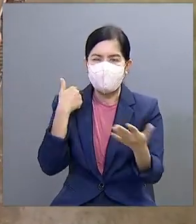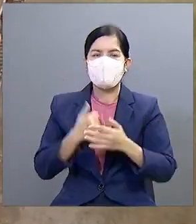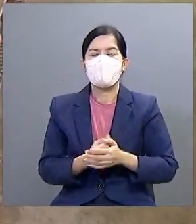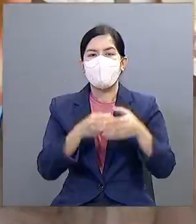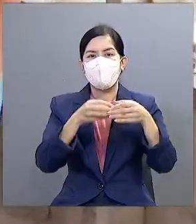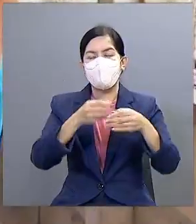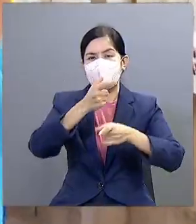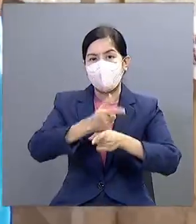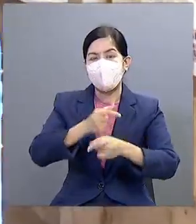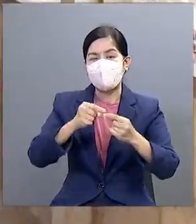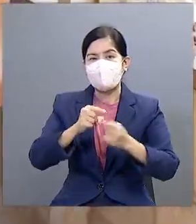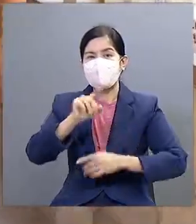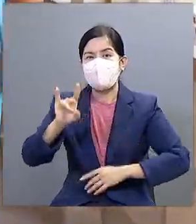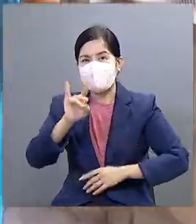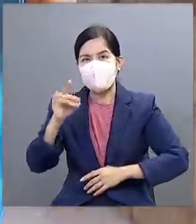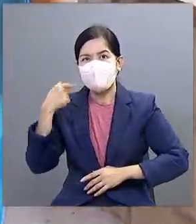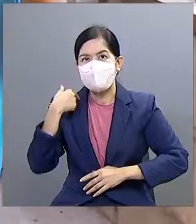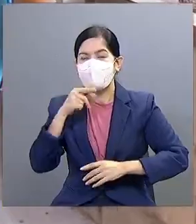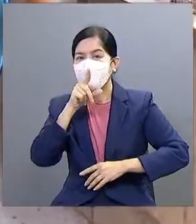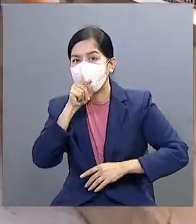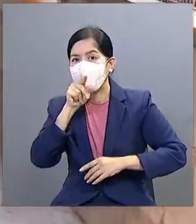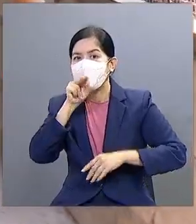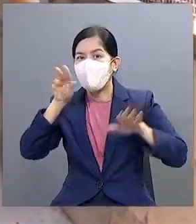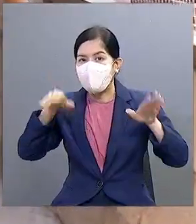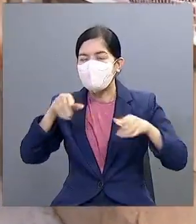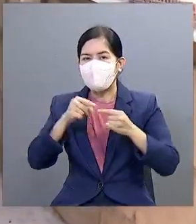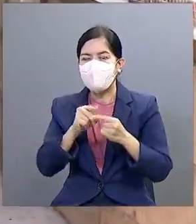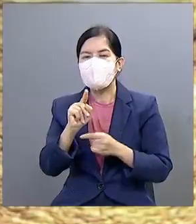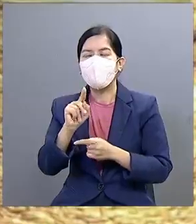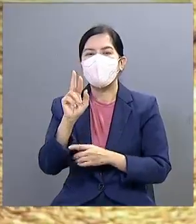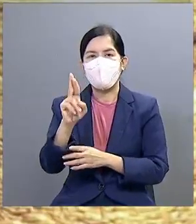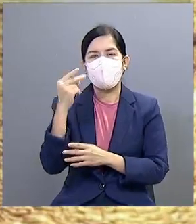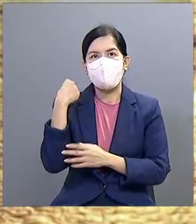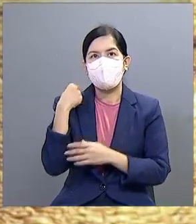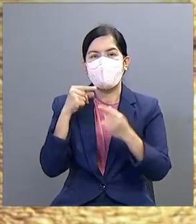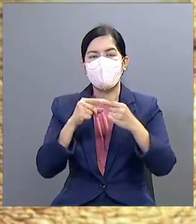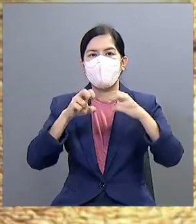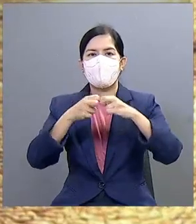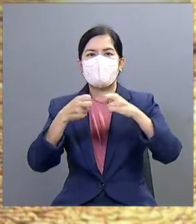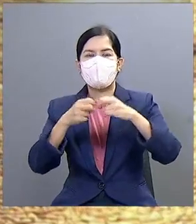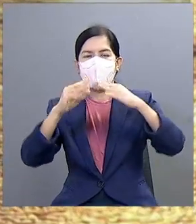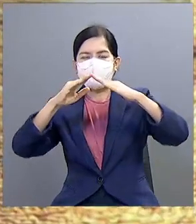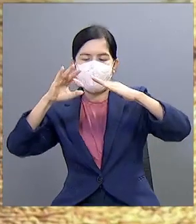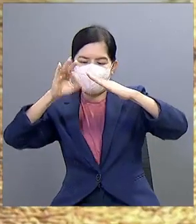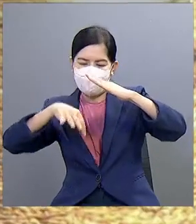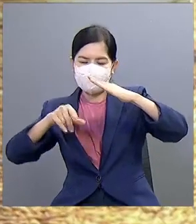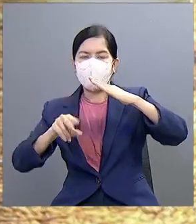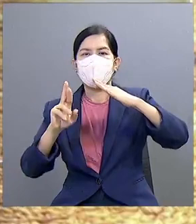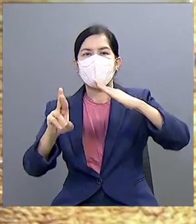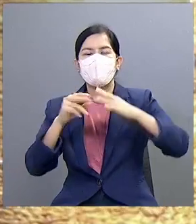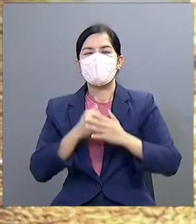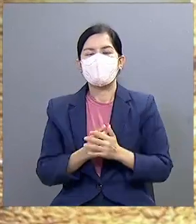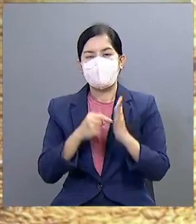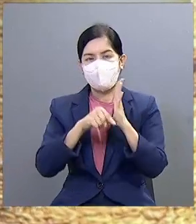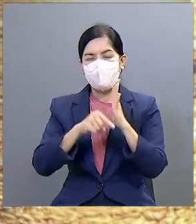กควรหมั่นดูแลโรงเรือนให้มีความมั่นคงแข็งแรงหลังคาไม่รั่วซึมภาคตะวันออกมีฝนฟ้าคะนอง 40-60% ของพื้น